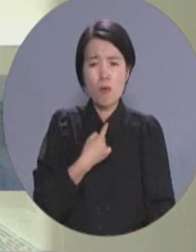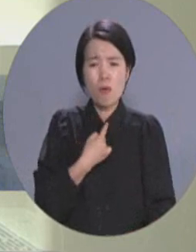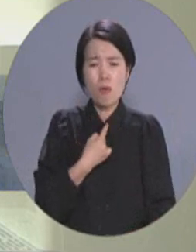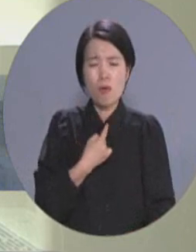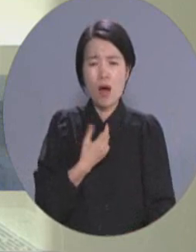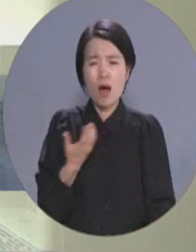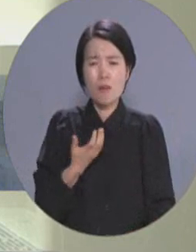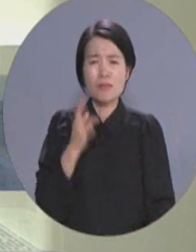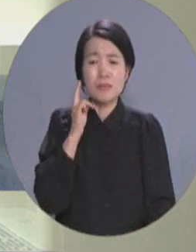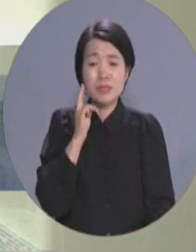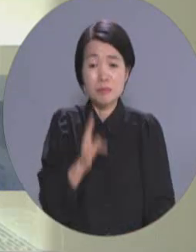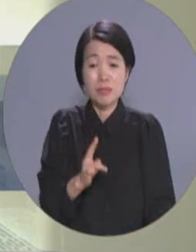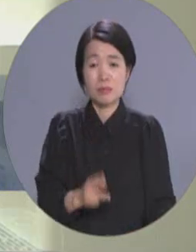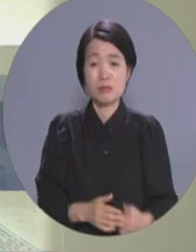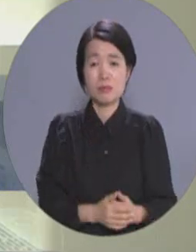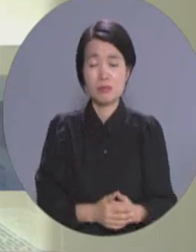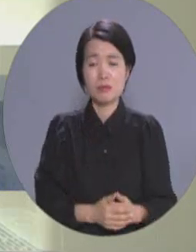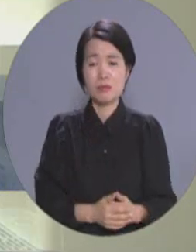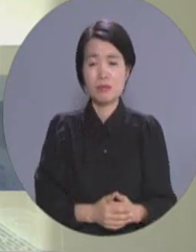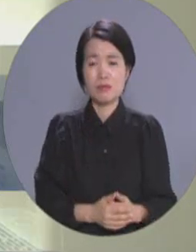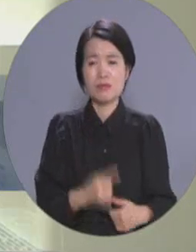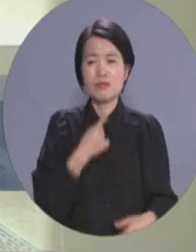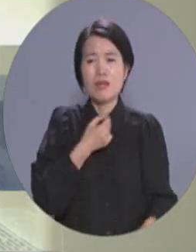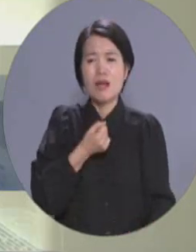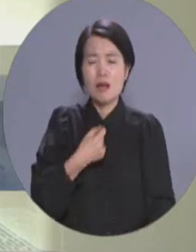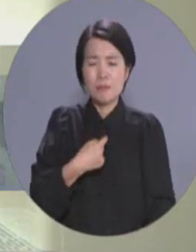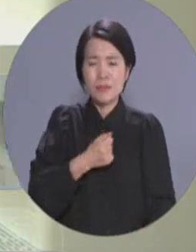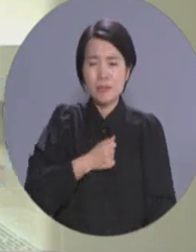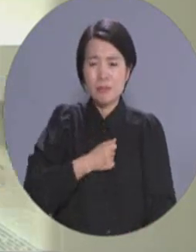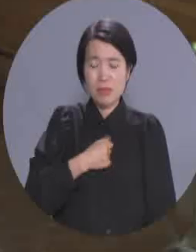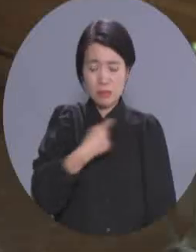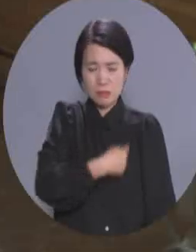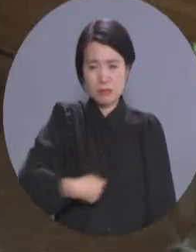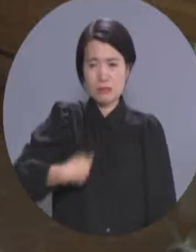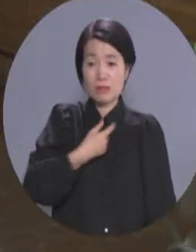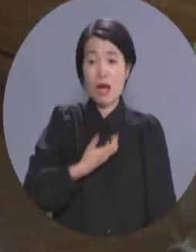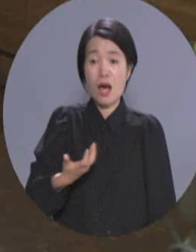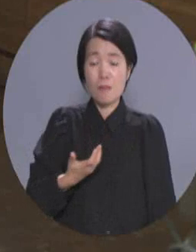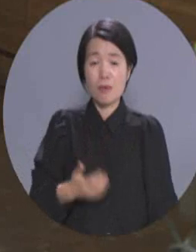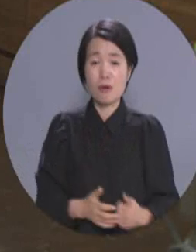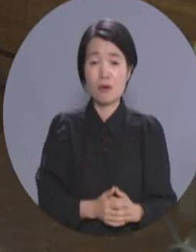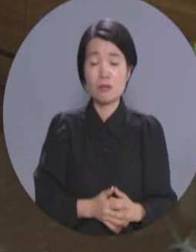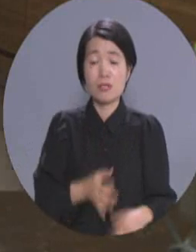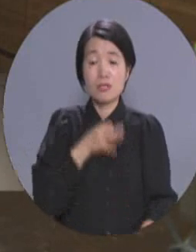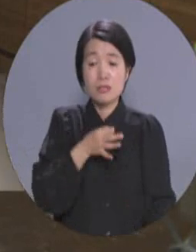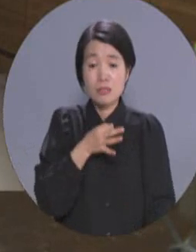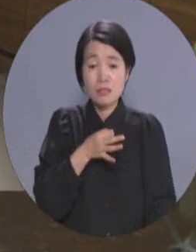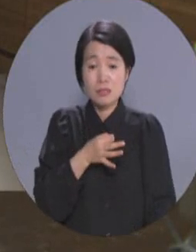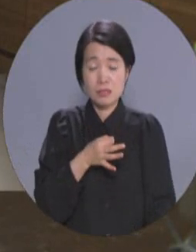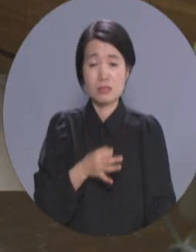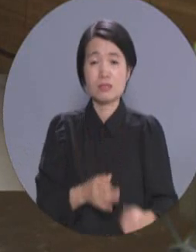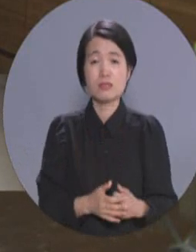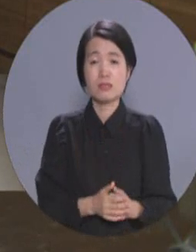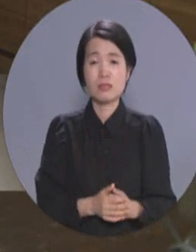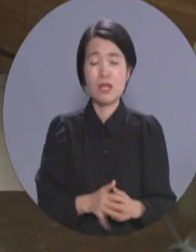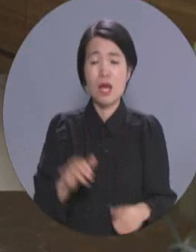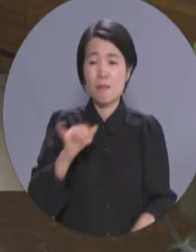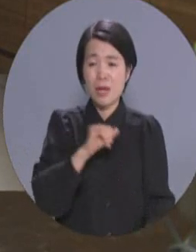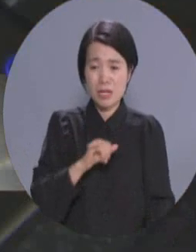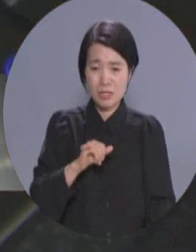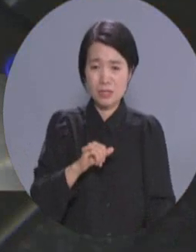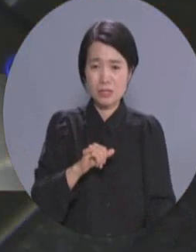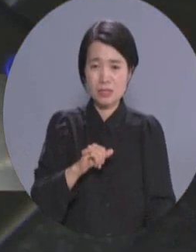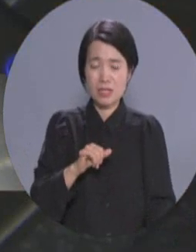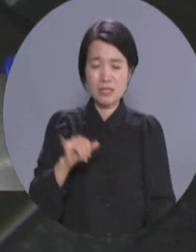목이 힘을 심하게 아프고 답답하고 가슴까지 잡히니까 흔히 목감기라고 불리는 이누염은 바이러스와